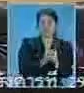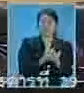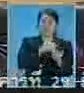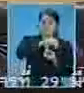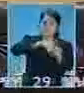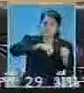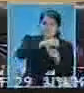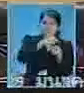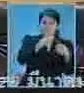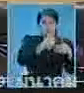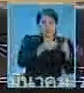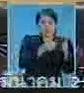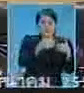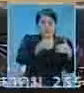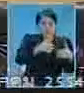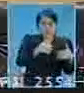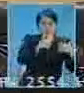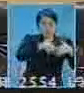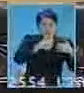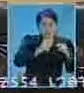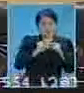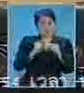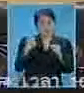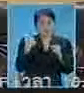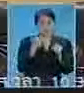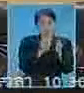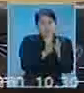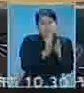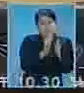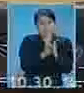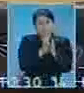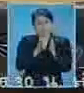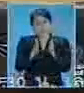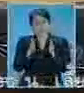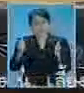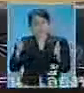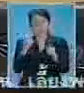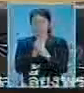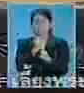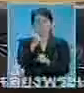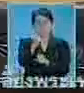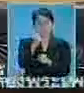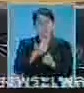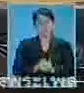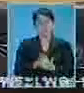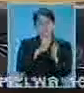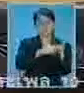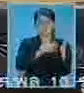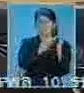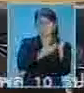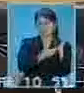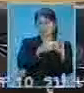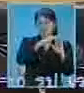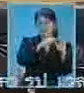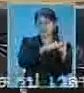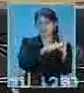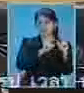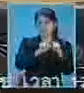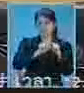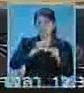และขนาดกลางได้นะครับและยุทธศาสตร์นี้เป็นหนึ่งในเงื่อนไขสำคัญที่ทำให้เราสามารถช่ว